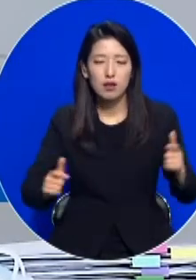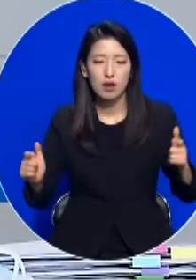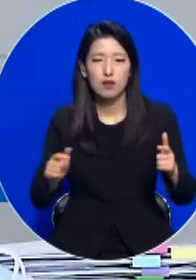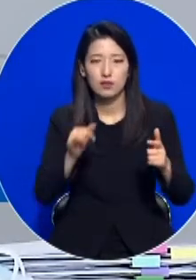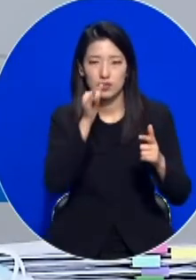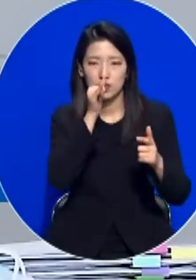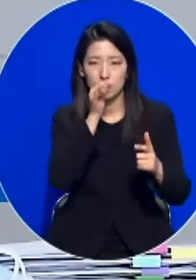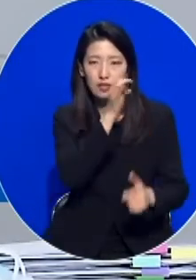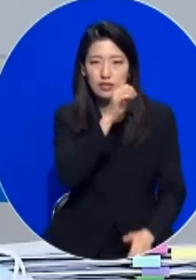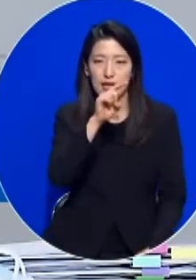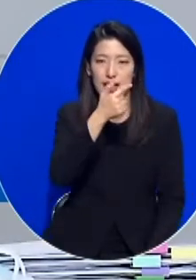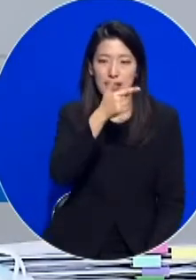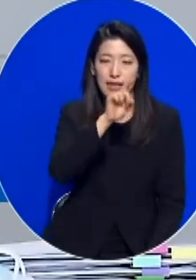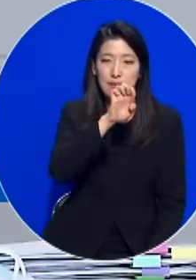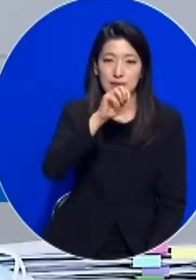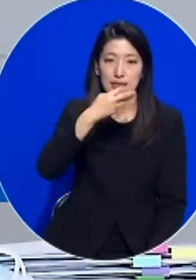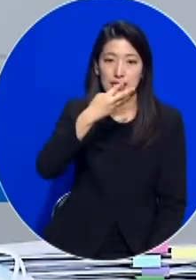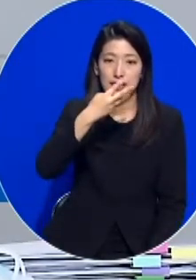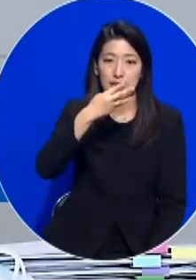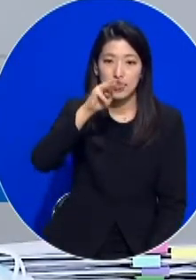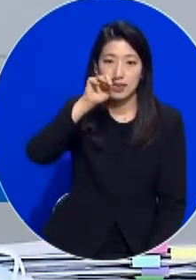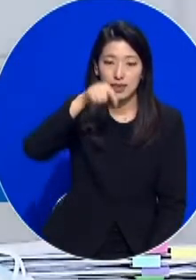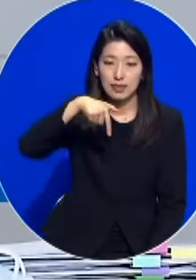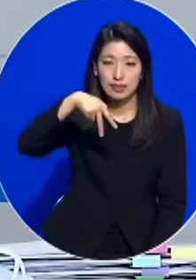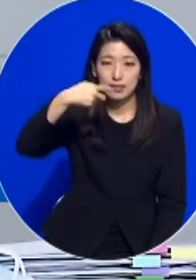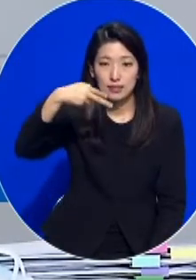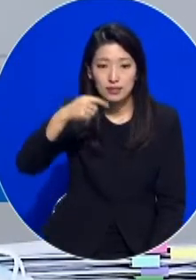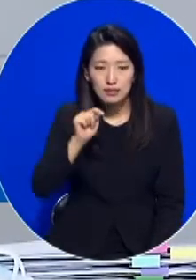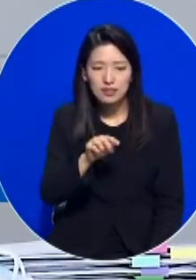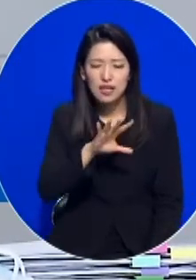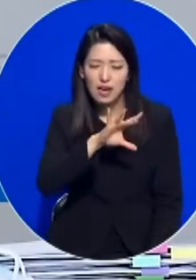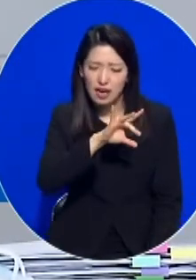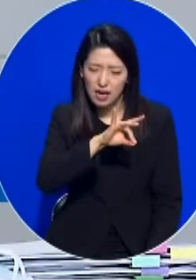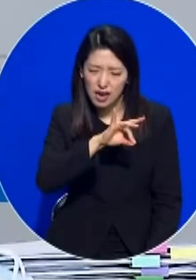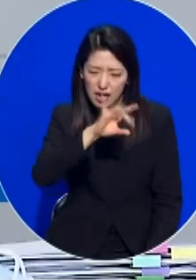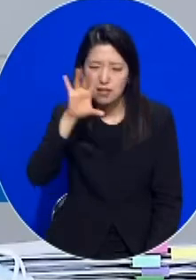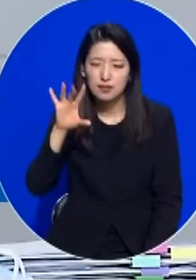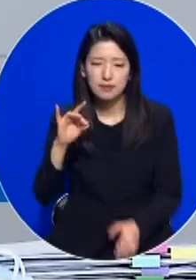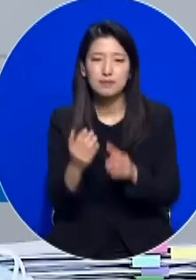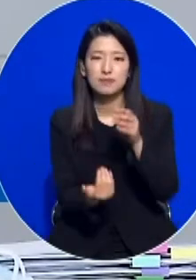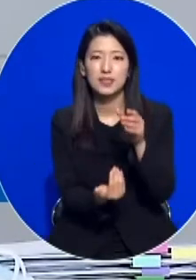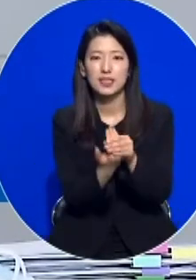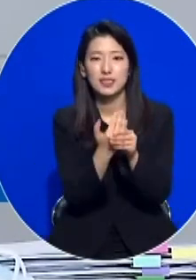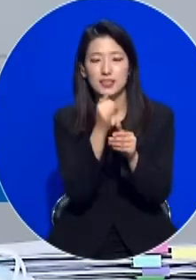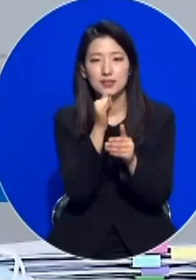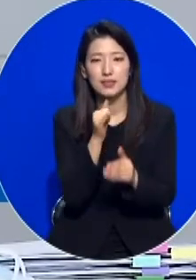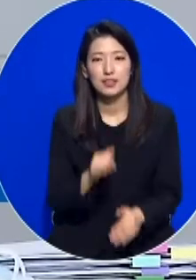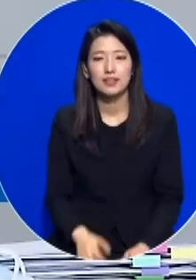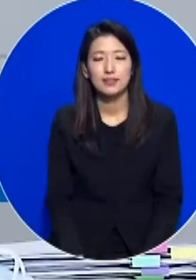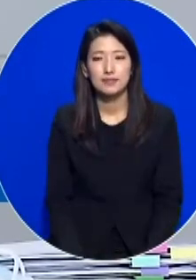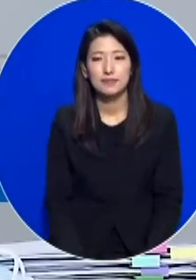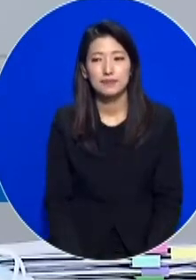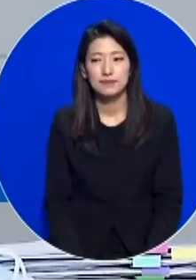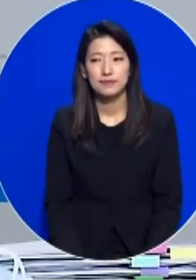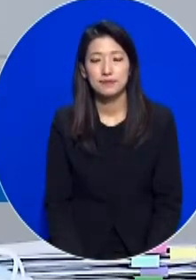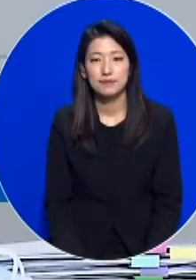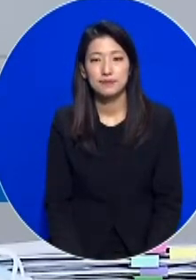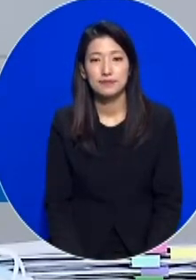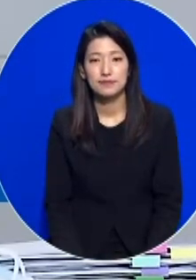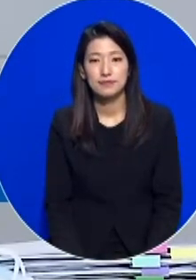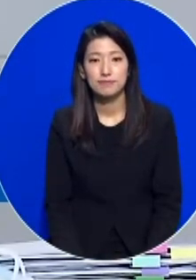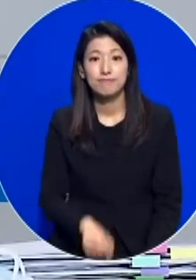있는 아나필락시스는 접종받은 자에게 드물게 보고되고 있습니다. 다음은 예방접종